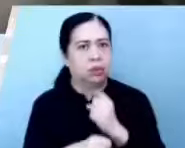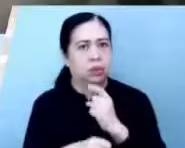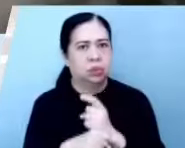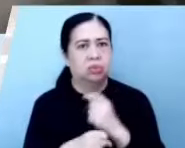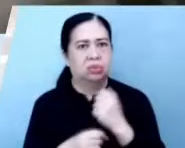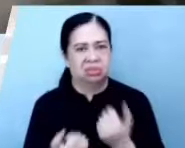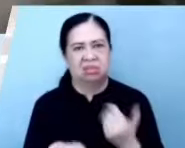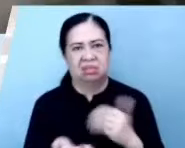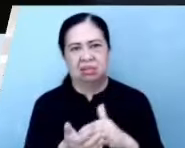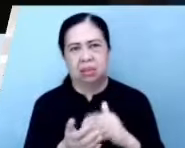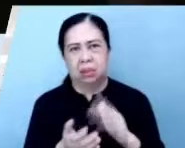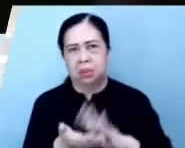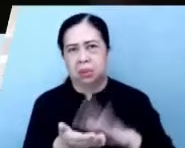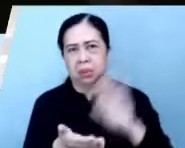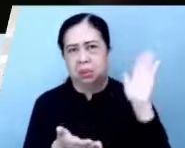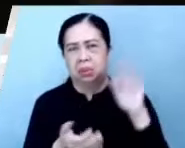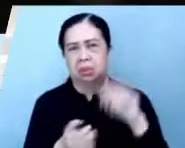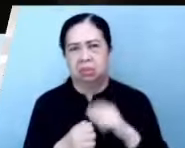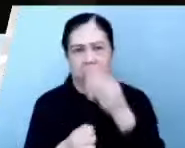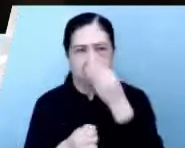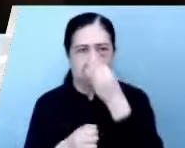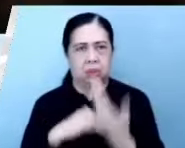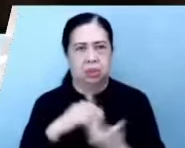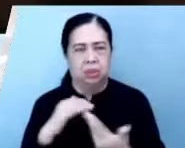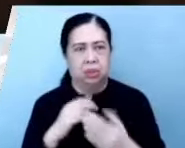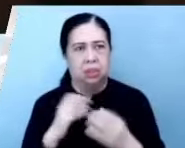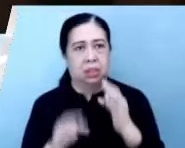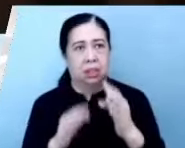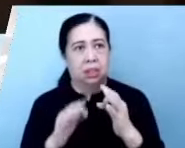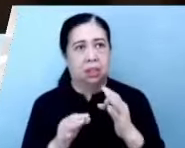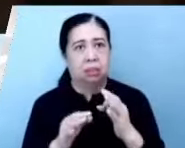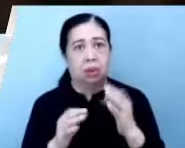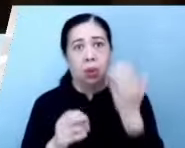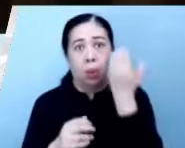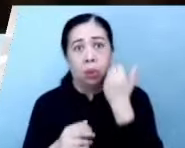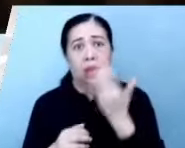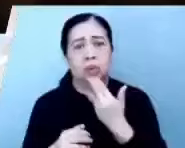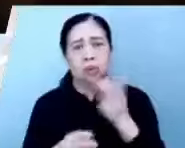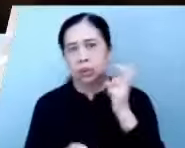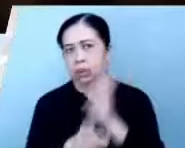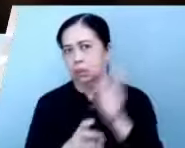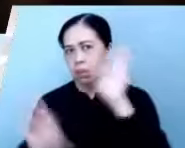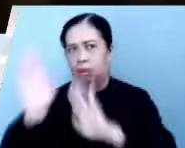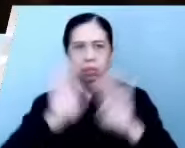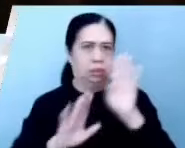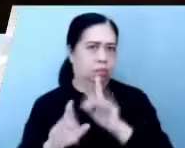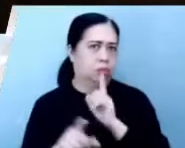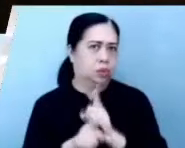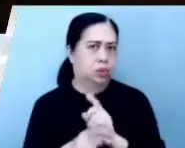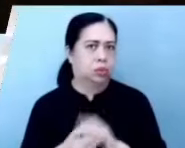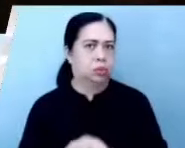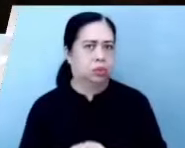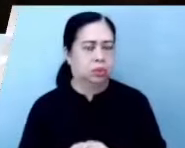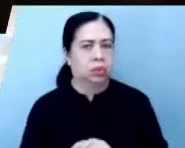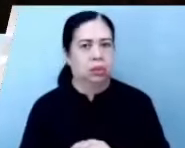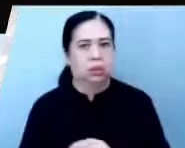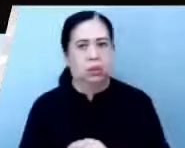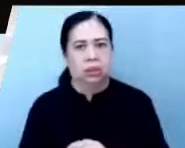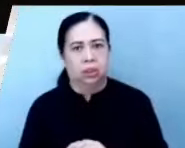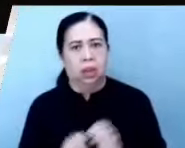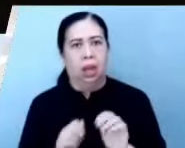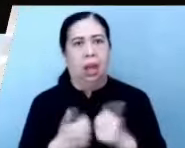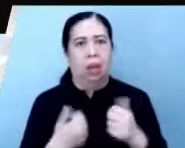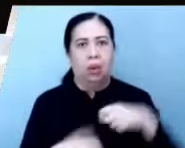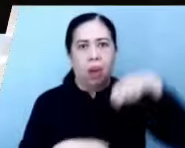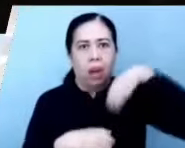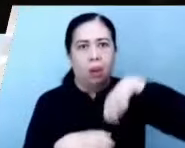kanilang benta. Ay, pag walang asukal, malaking problema talaga. Siyempre, ano namin, halo-halo eh. Paano sila kung walang